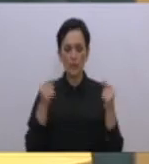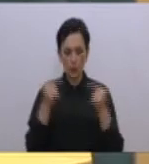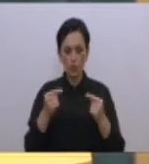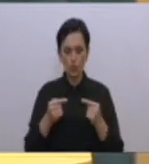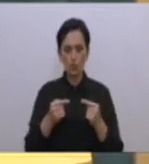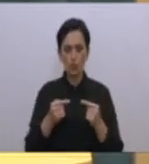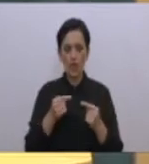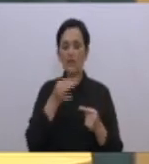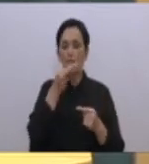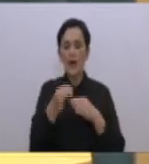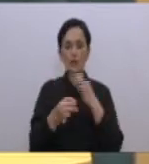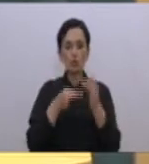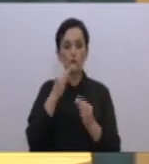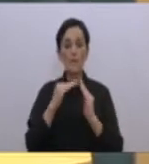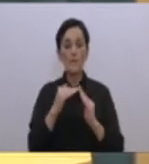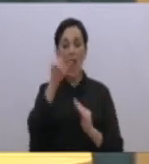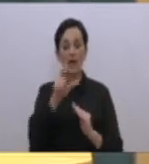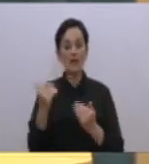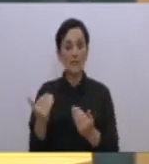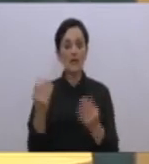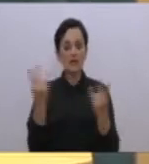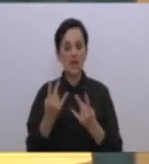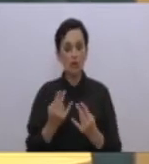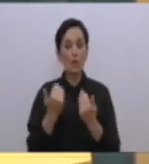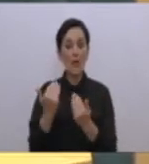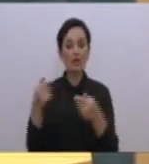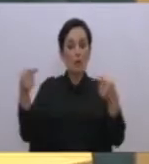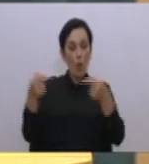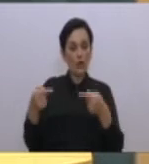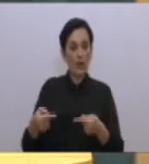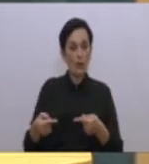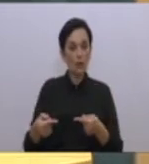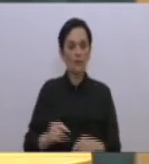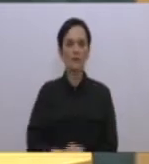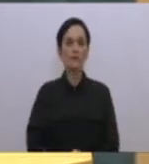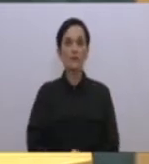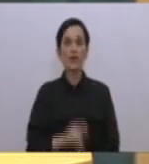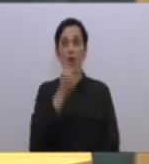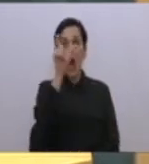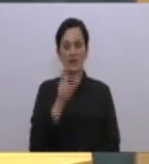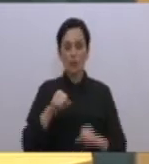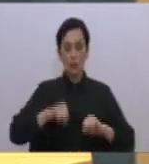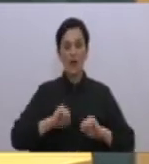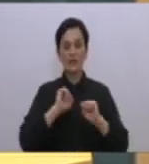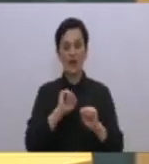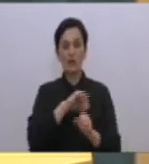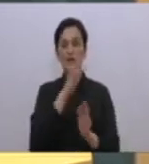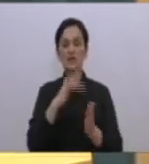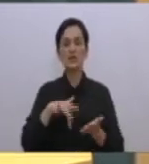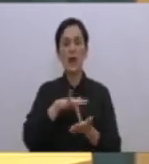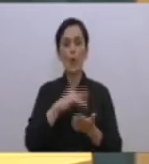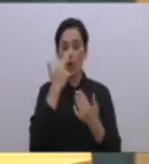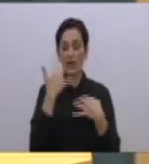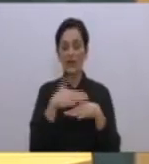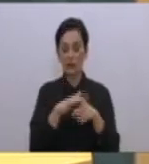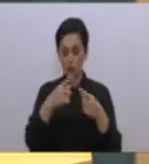პროგრამების ზუსტად პასუხობდეს ფერმერთა საჭიროებებს და იყოს მათზე მორგებული. Ადამიანის უფლება და დაცვისა და სამოქალაქო